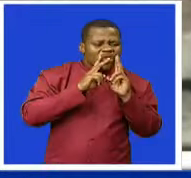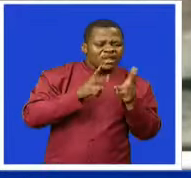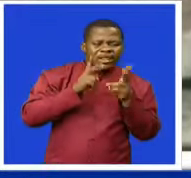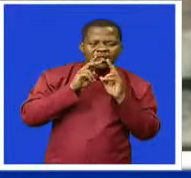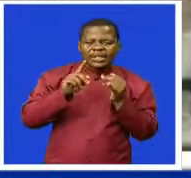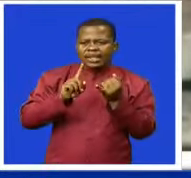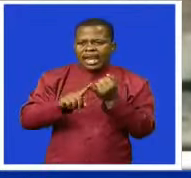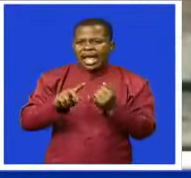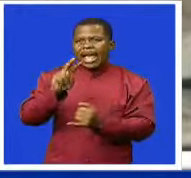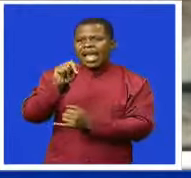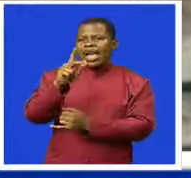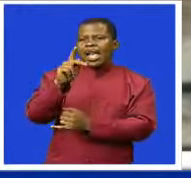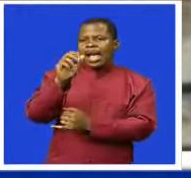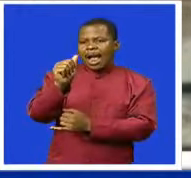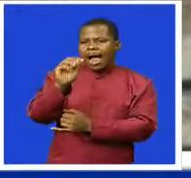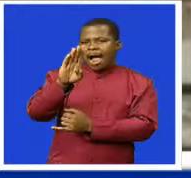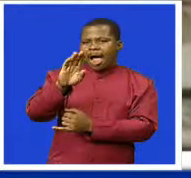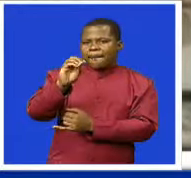ngesheya